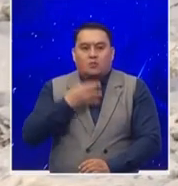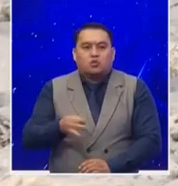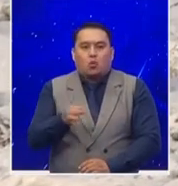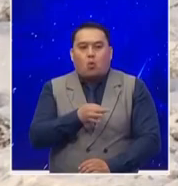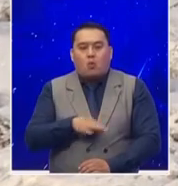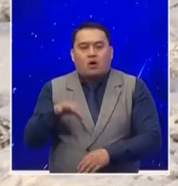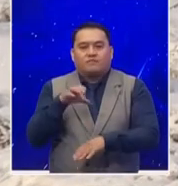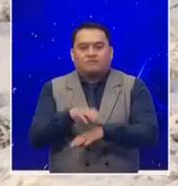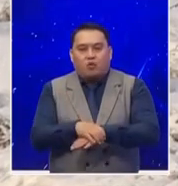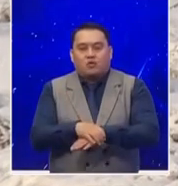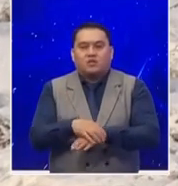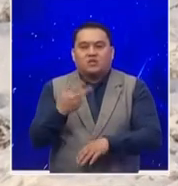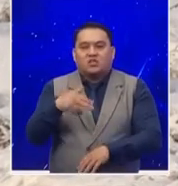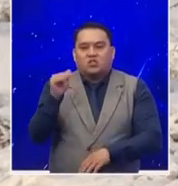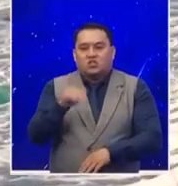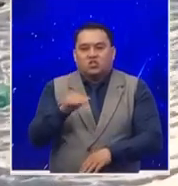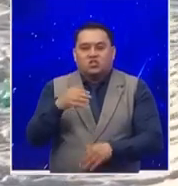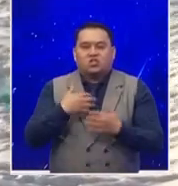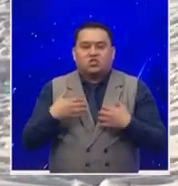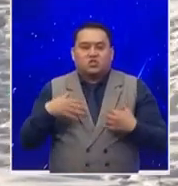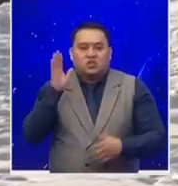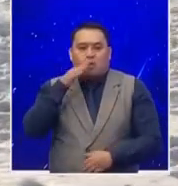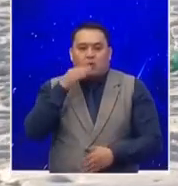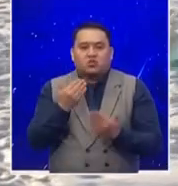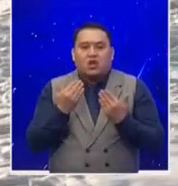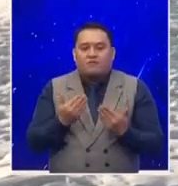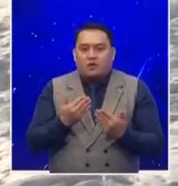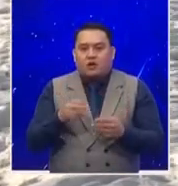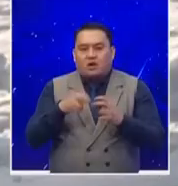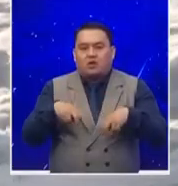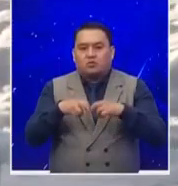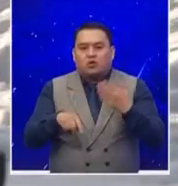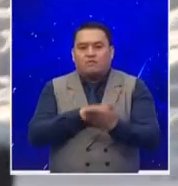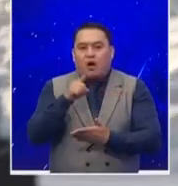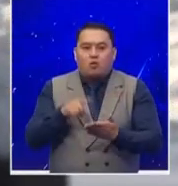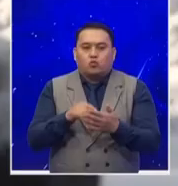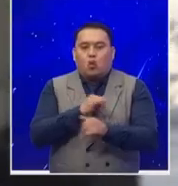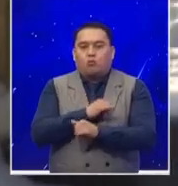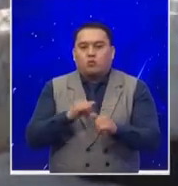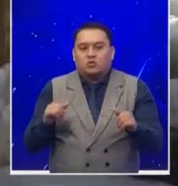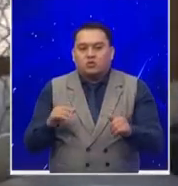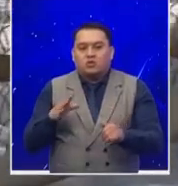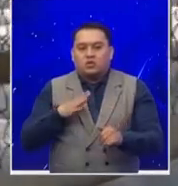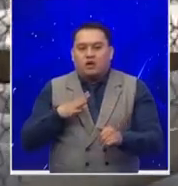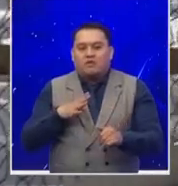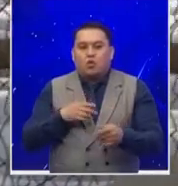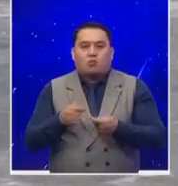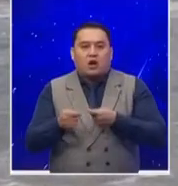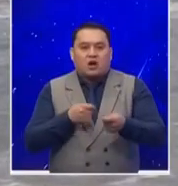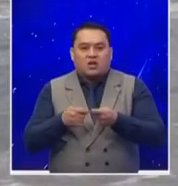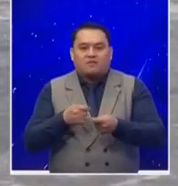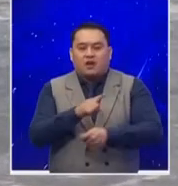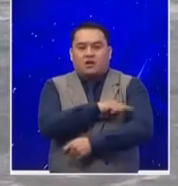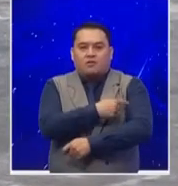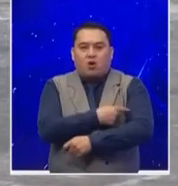области отловлено свыше 30 тысяч бродячих животных. В данное время рассматривается вопрос об увеличении находящегося на балансе Управления